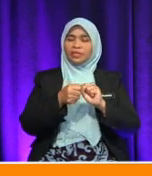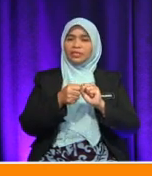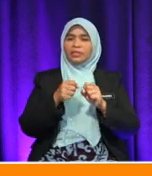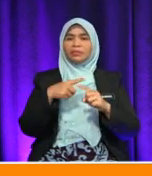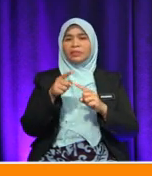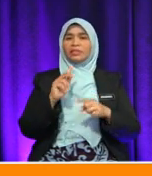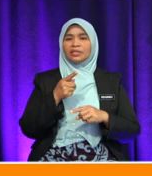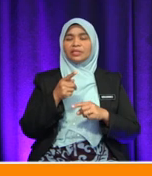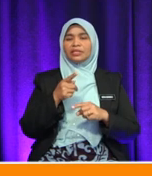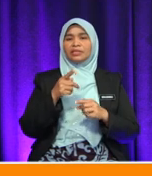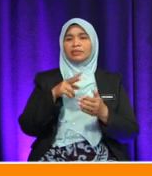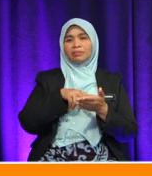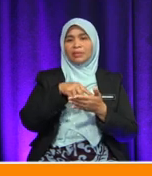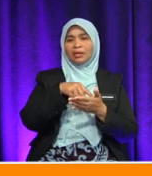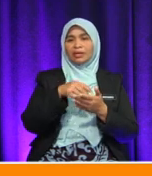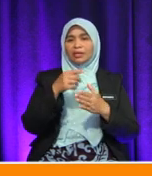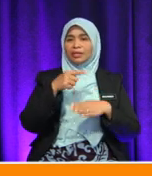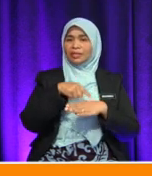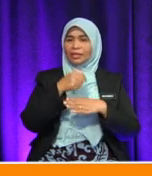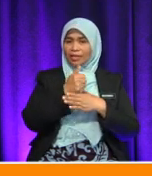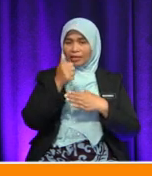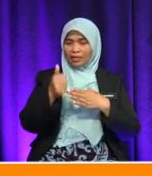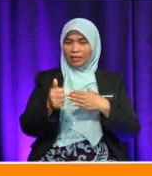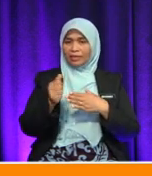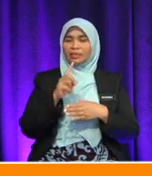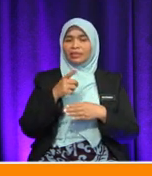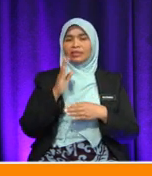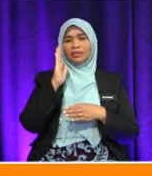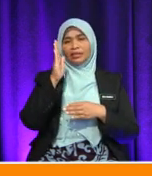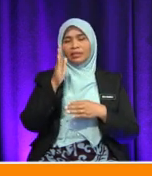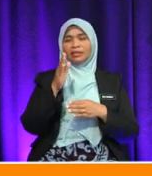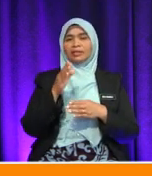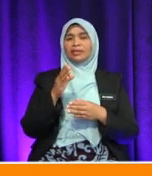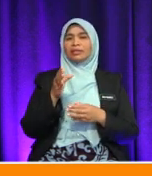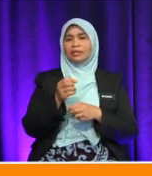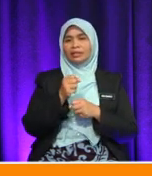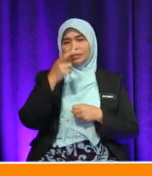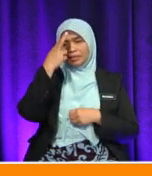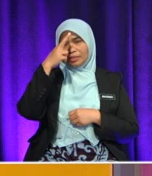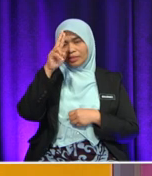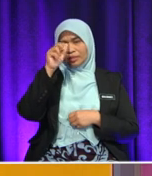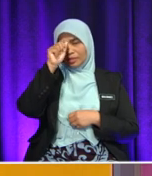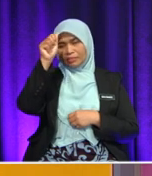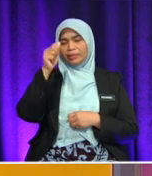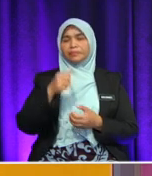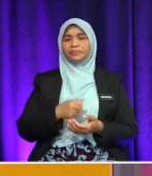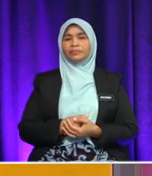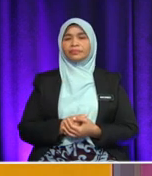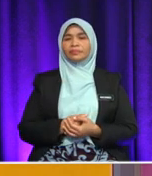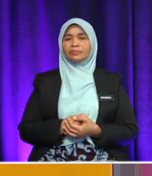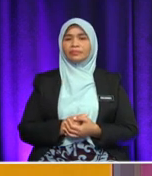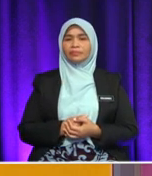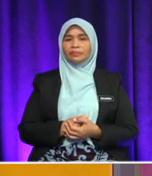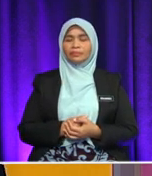dibangkitkan di akhirat nanti kita ini dipakai dalam keadaan yang yang diridhoi yang diberi Rahmat oleh Allah